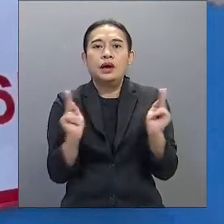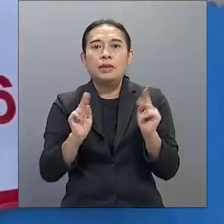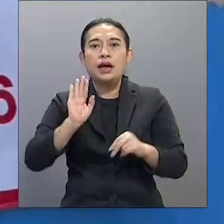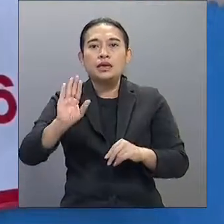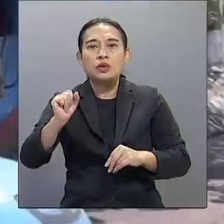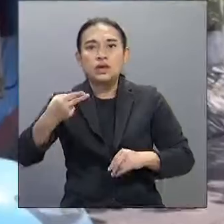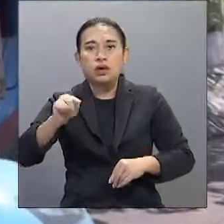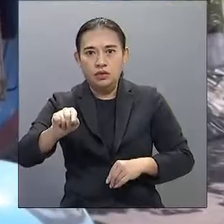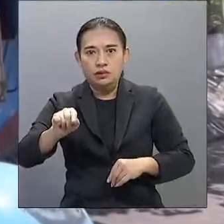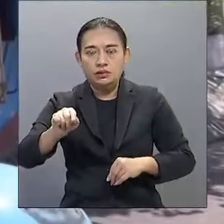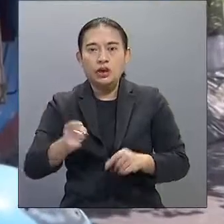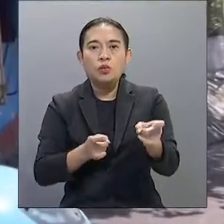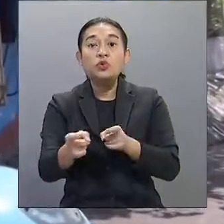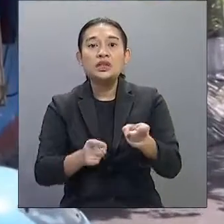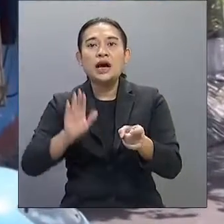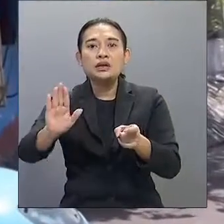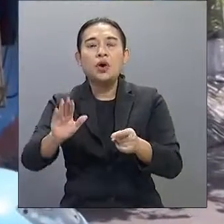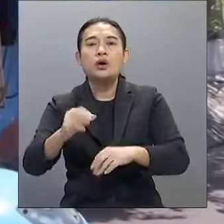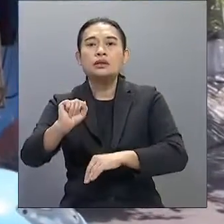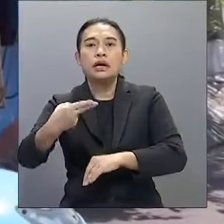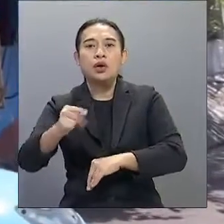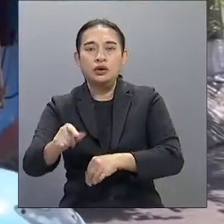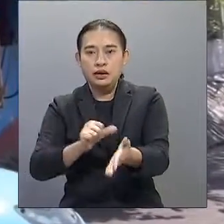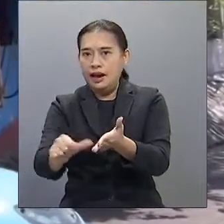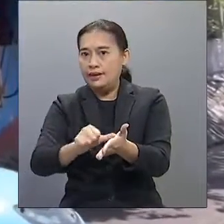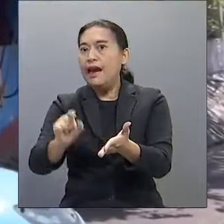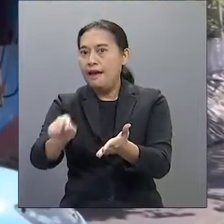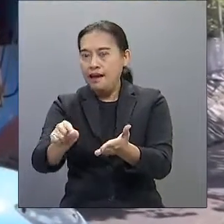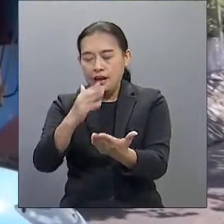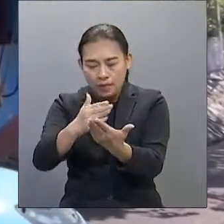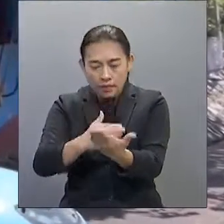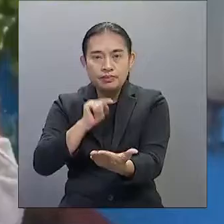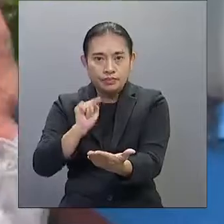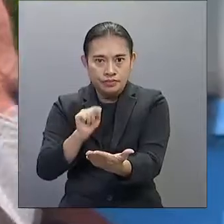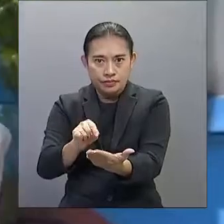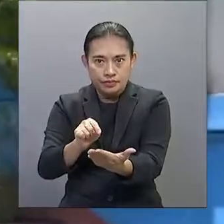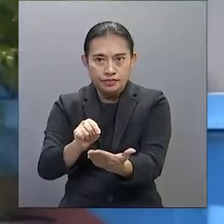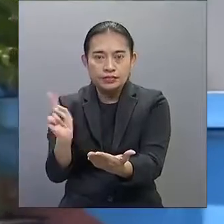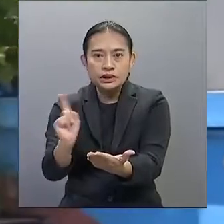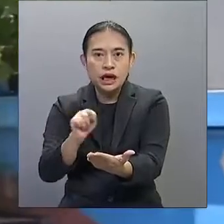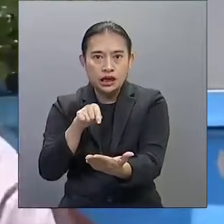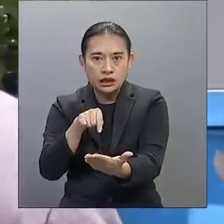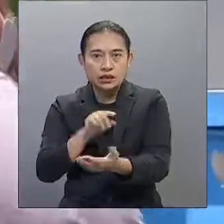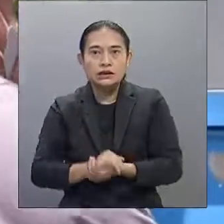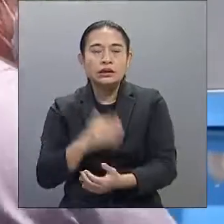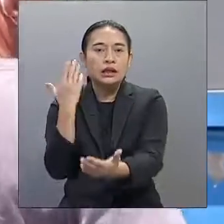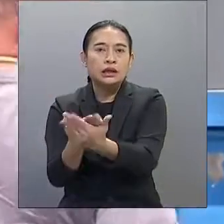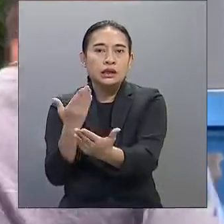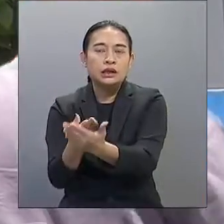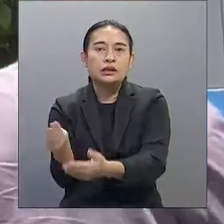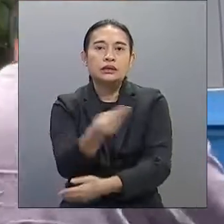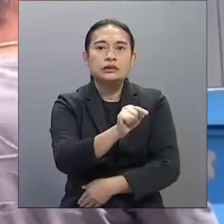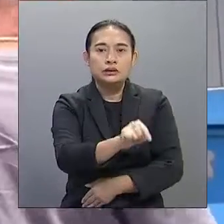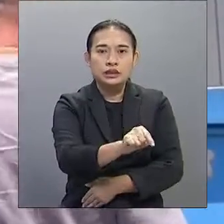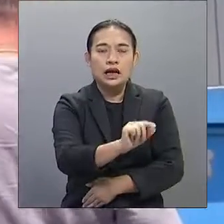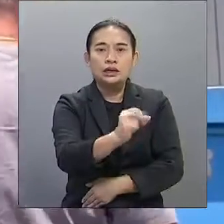ากรและผู้จัการสหากรได้แ้ไขข้อหมกพร้ในเรองที่เกิดขึ้นด้วยการนำเงินไปคืนใหกับ